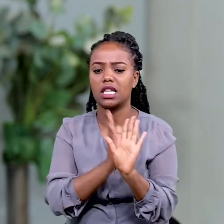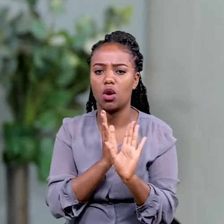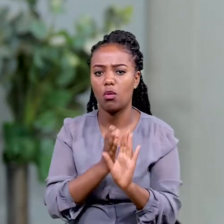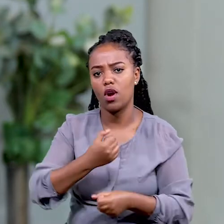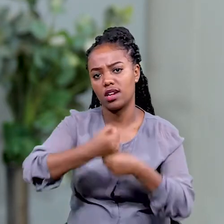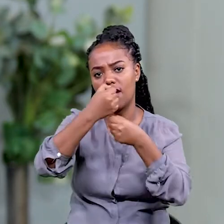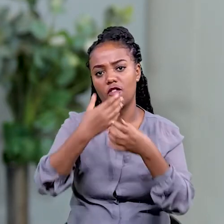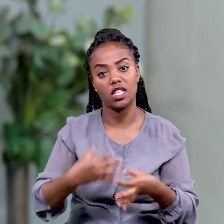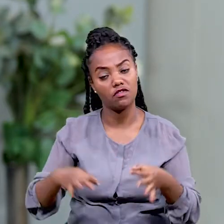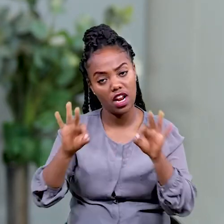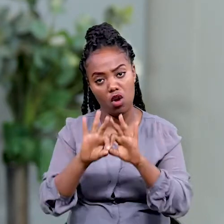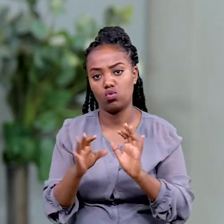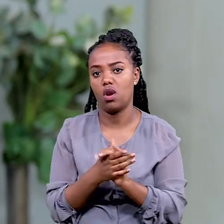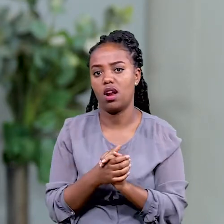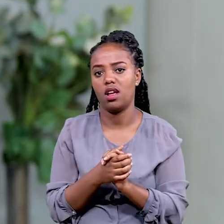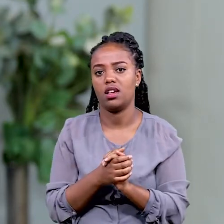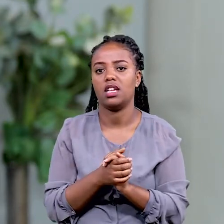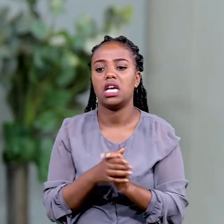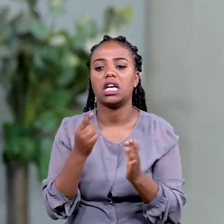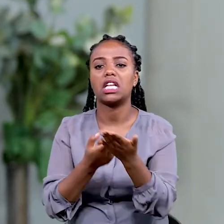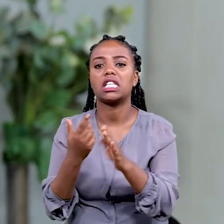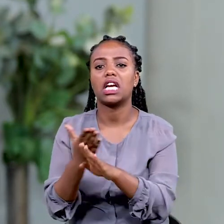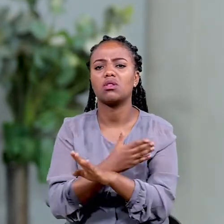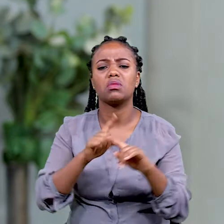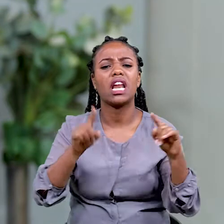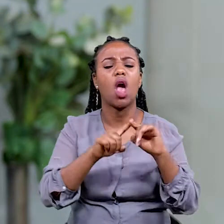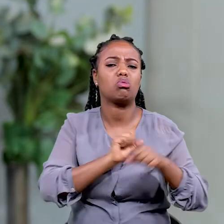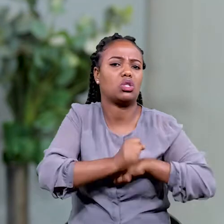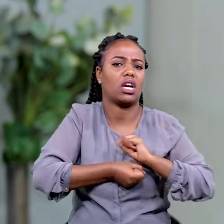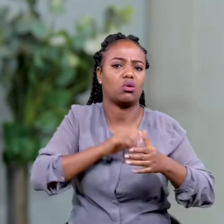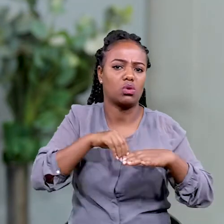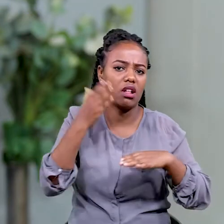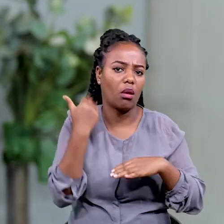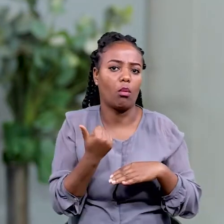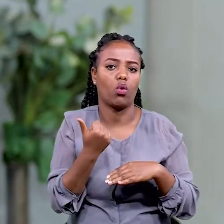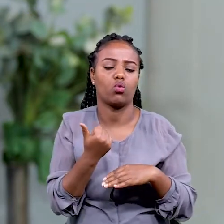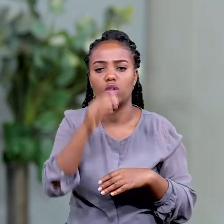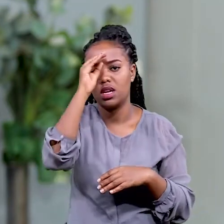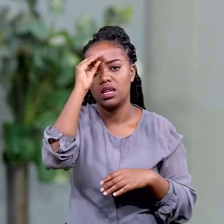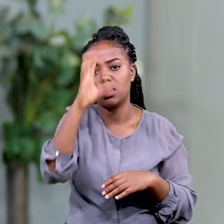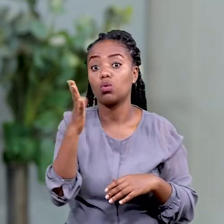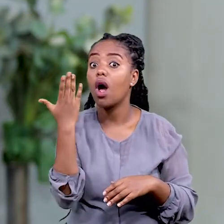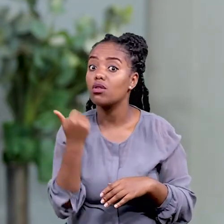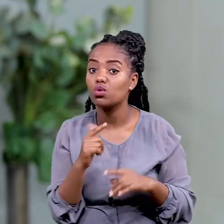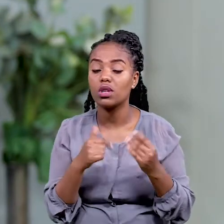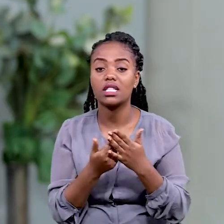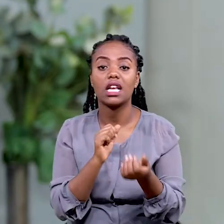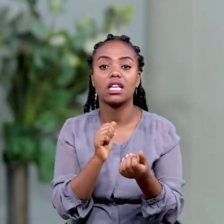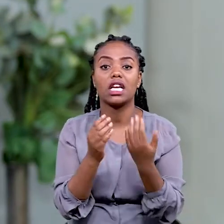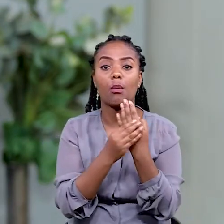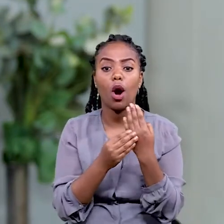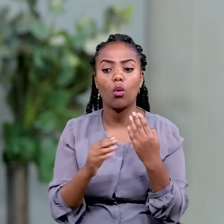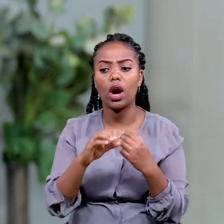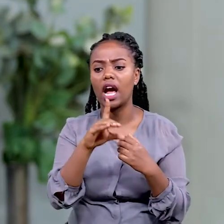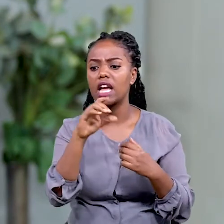የስነ ልቦና ድጋፍ የሚያስፈልጋቸው ከዚህ ቀደም የተለያየ ትራውማ ውስጥ የነበሩ ሰዎች ናቸው። ስለዚህ አያያዛቸው